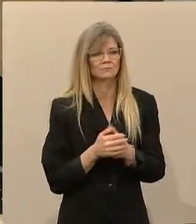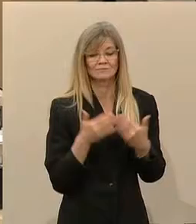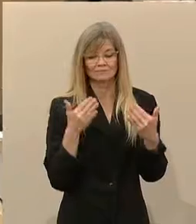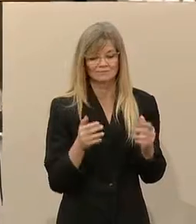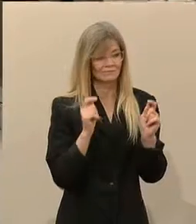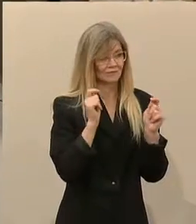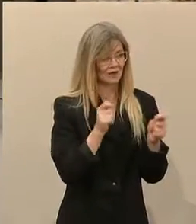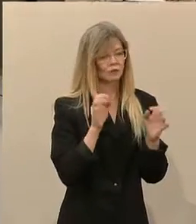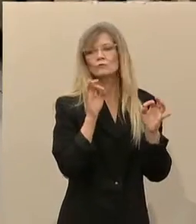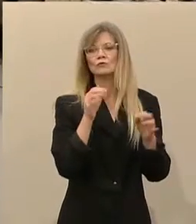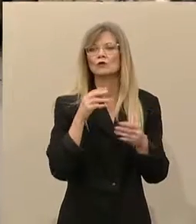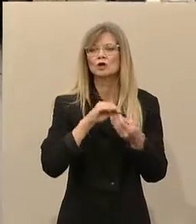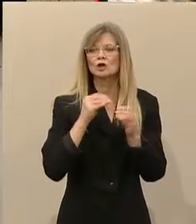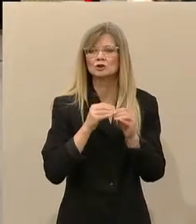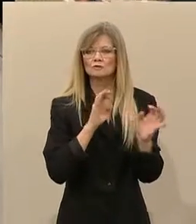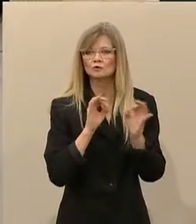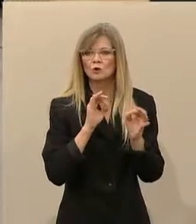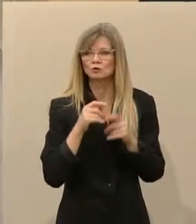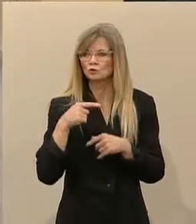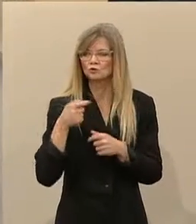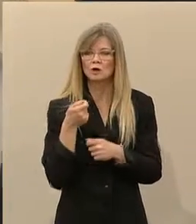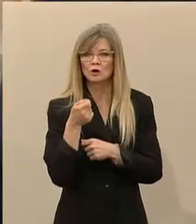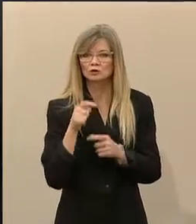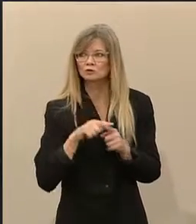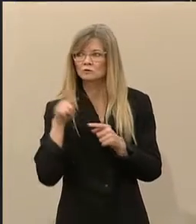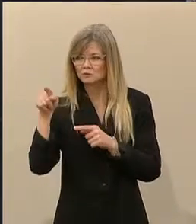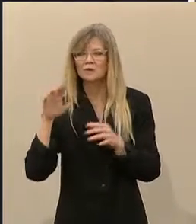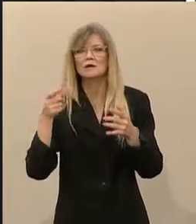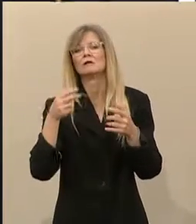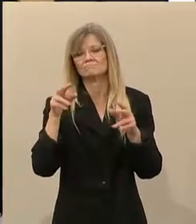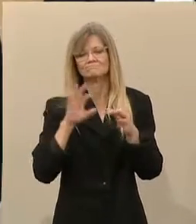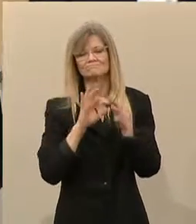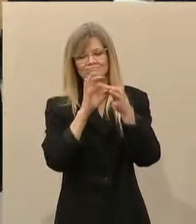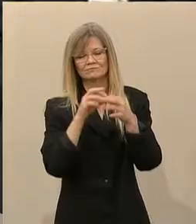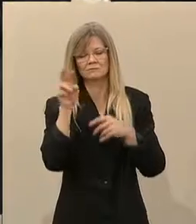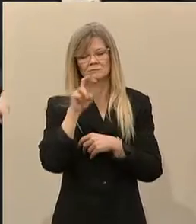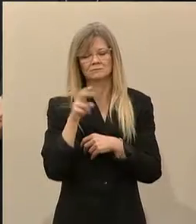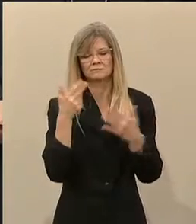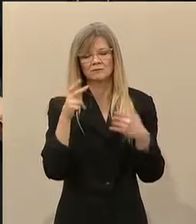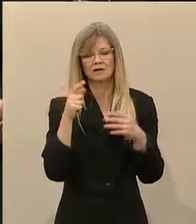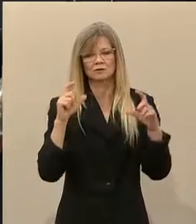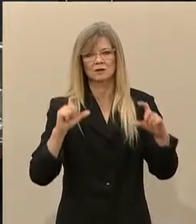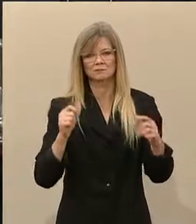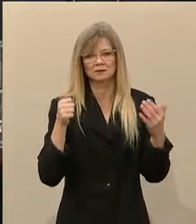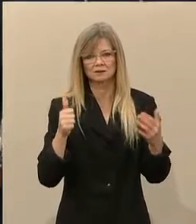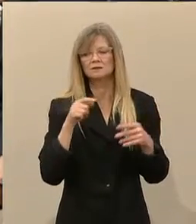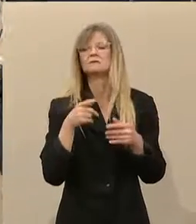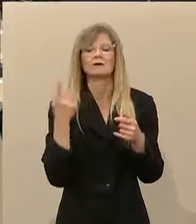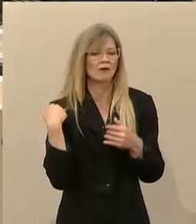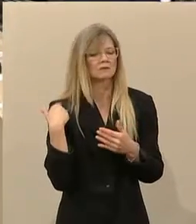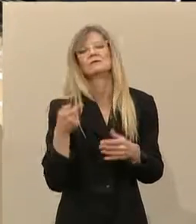Antrages an den Geschäftsordnungsausschuss erfolgt gemäß § 33 Absatz 6 der Geschäftsordnung am Schluss dieser